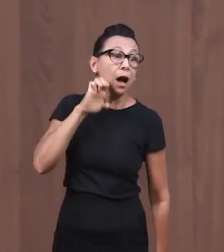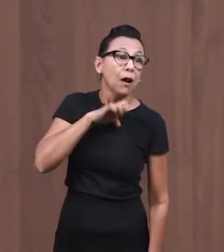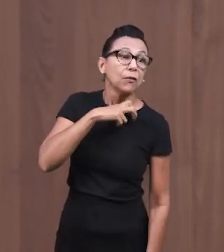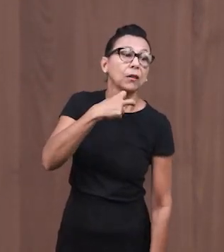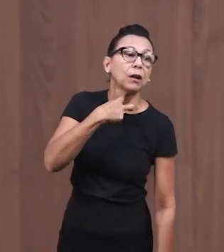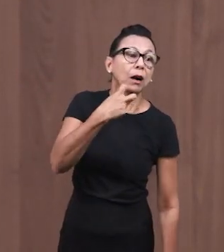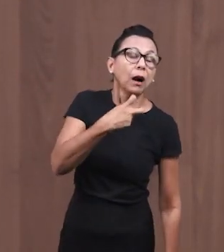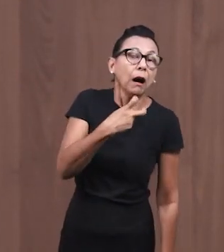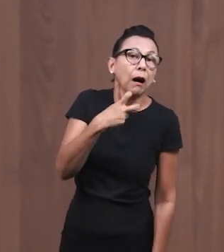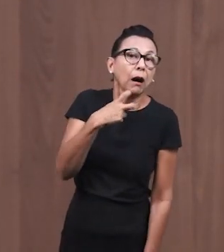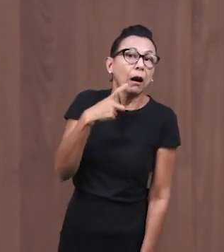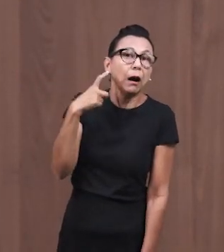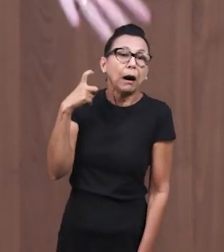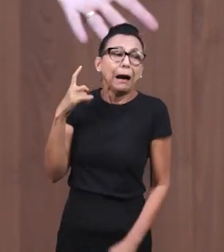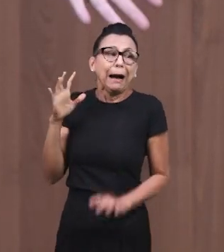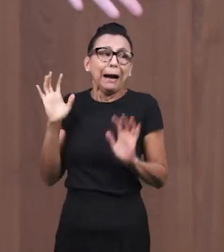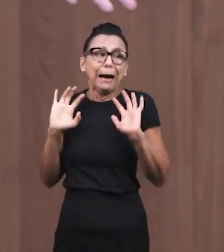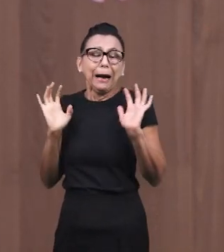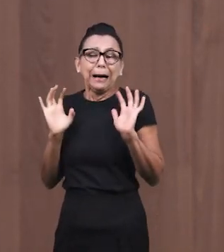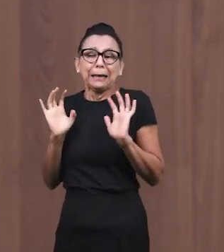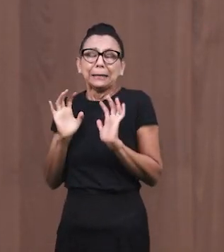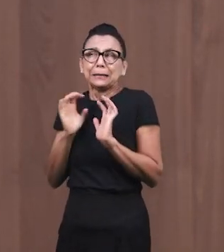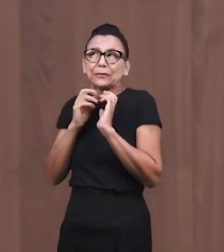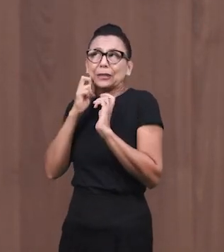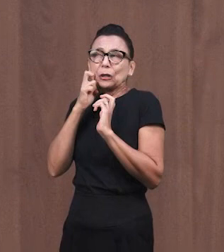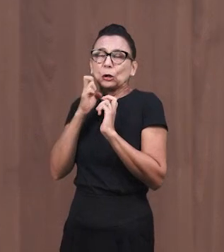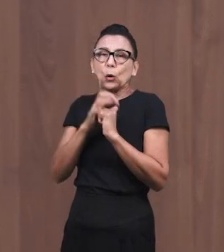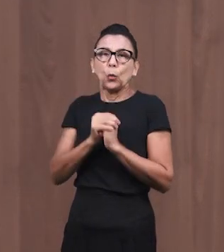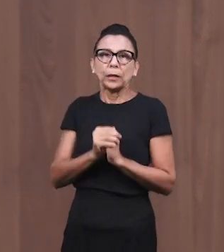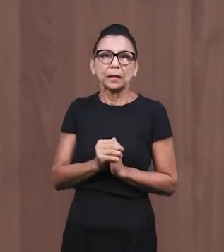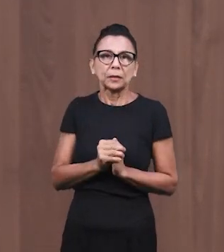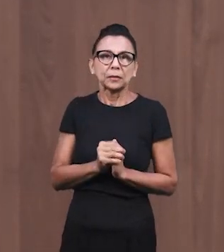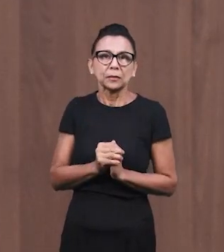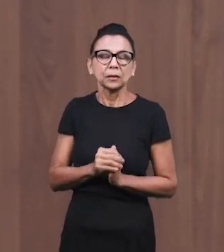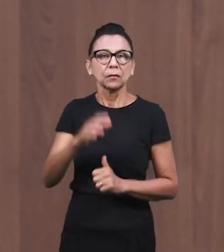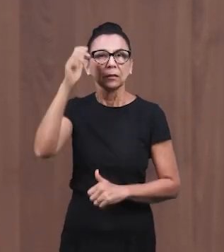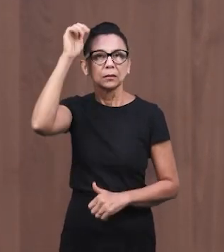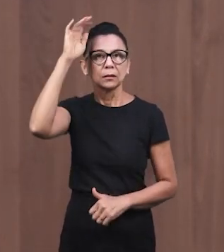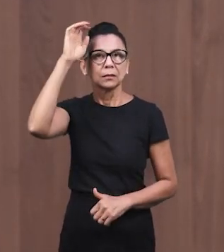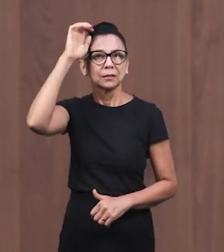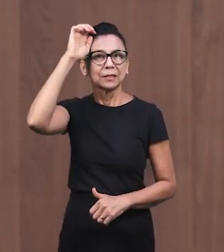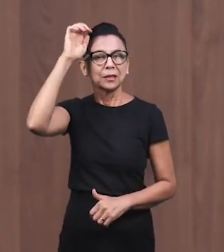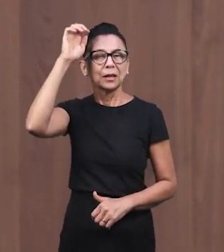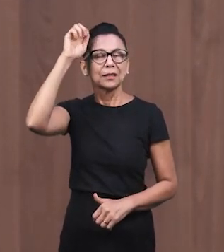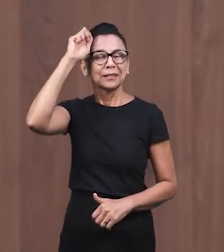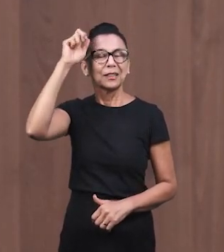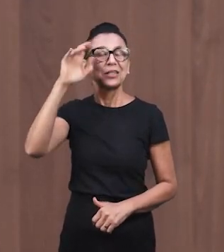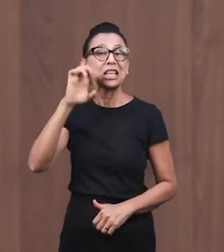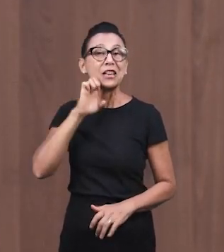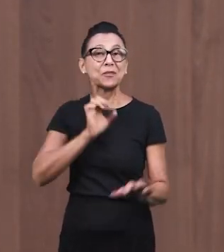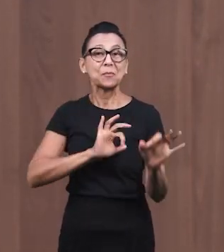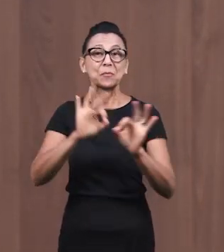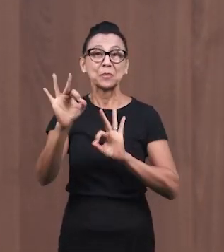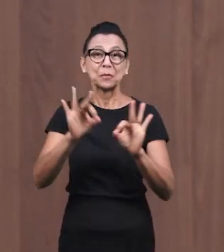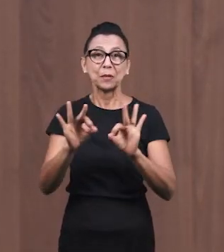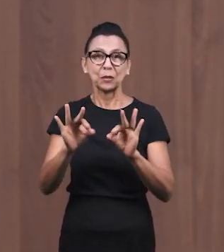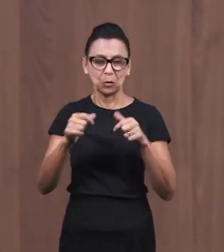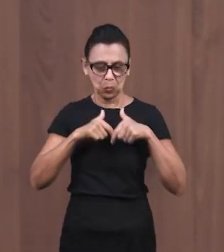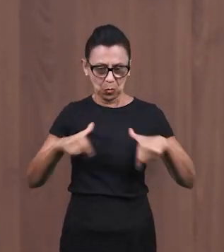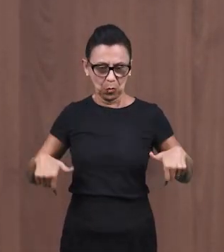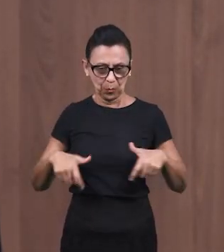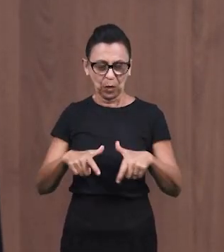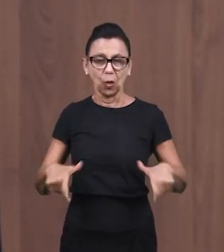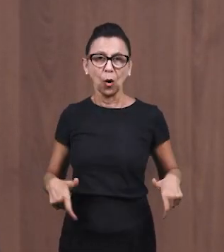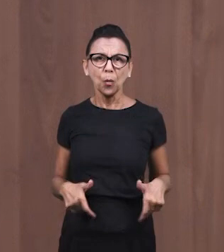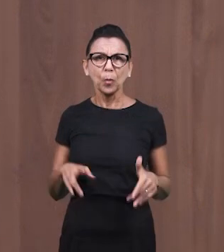de feuilles. Qu'est-ce qui se passe avec les feuilles? Les feuilles, elles flétrissent, elles tombent. Ce n'est pas la solution.